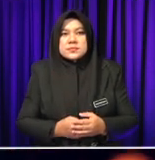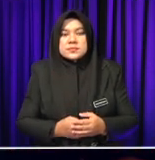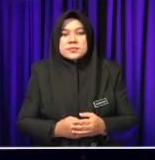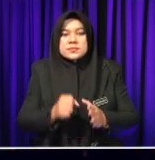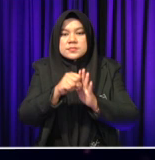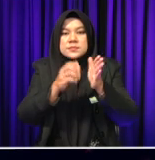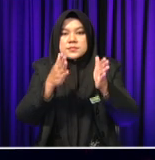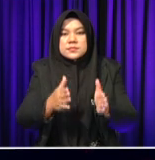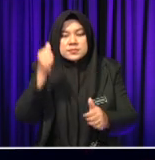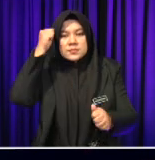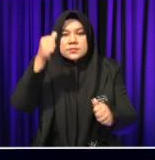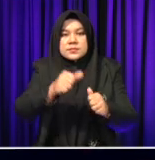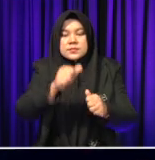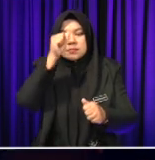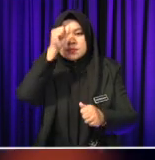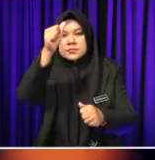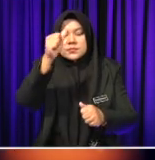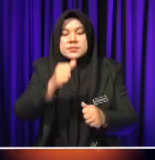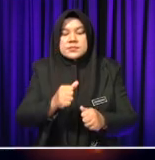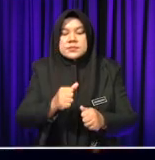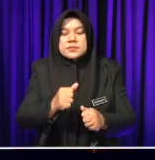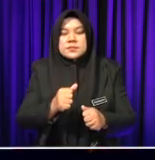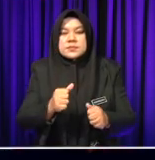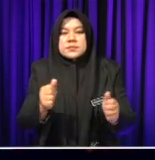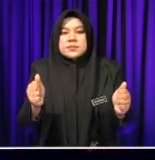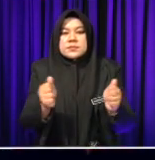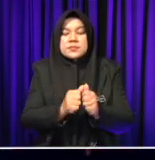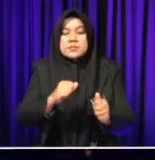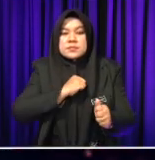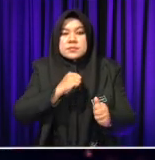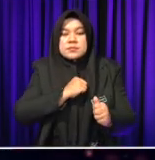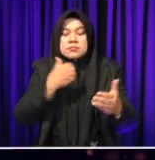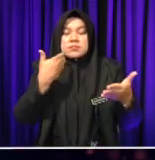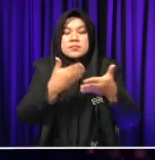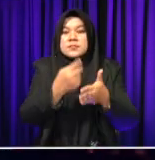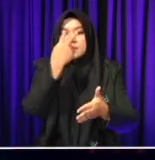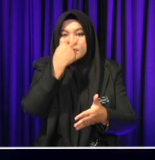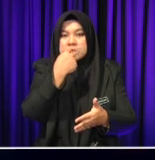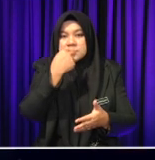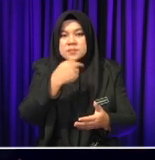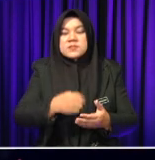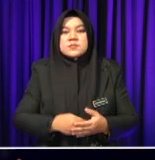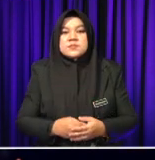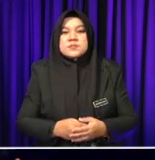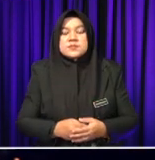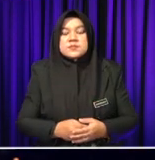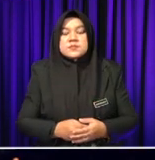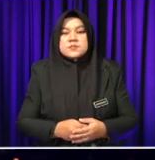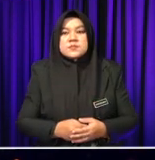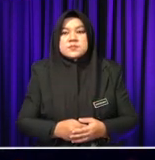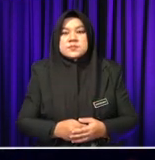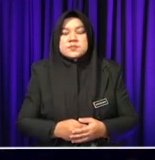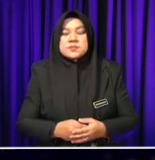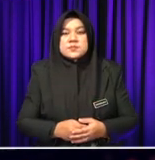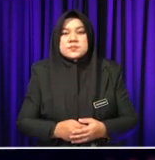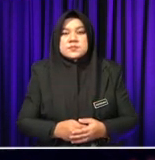seseorang yang mengingati Allah secara bersendirian secara sehingga menitisk air mata okey baiklah kita lihat jawapan anak-anak murid Ustazah